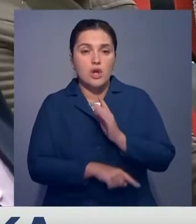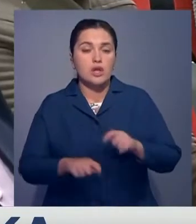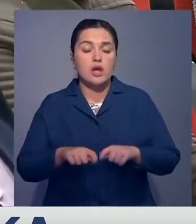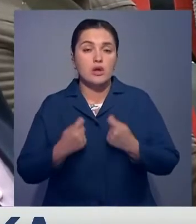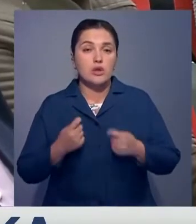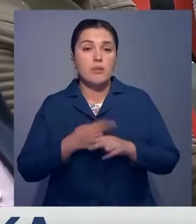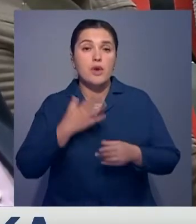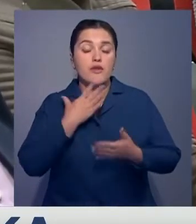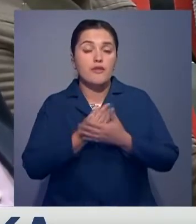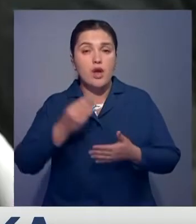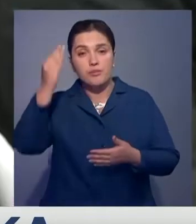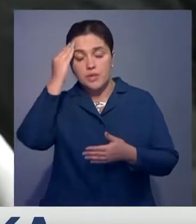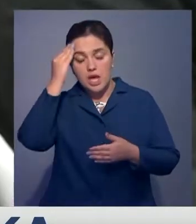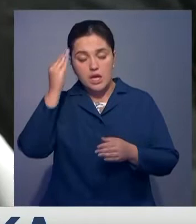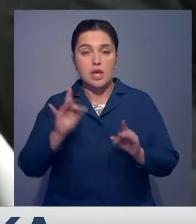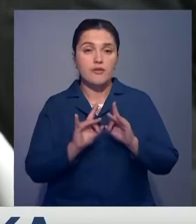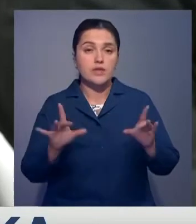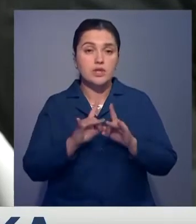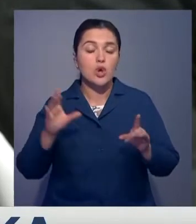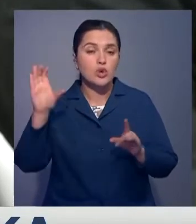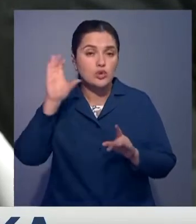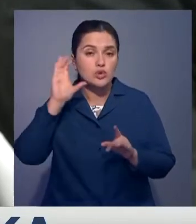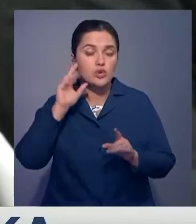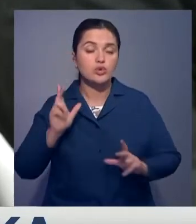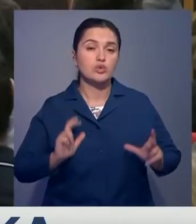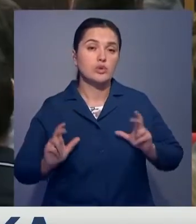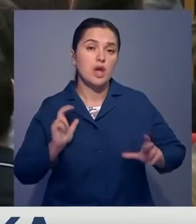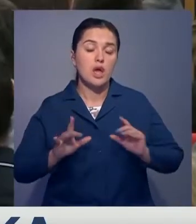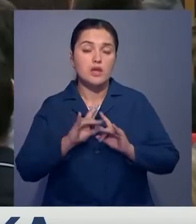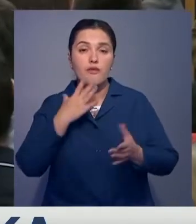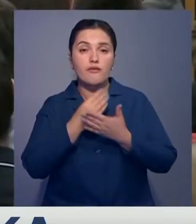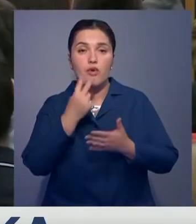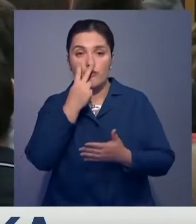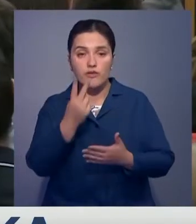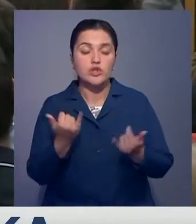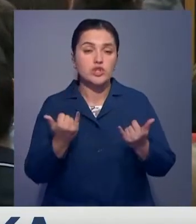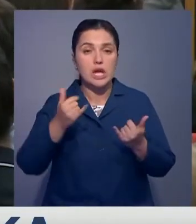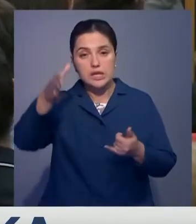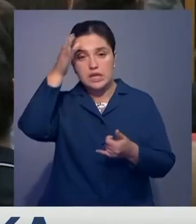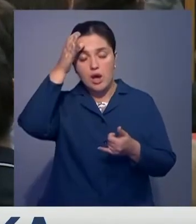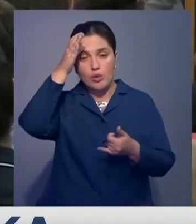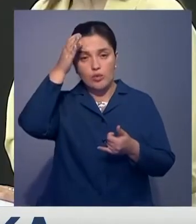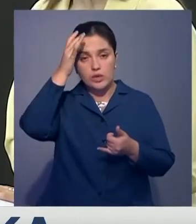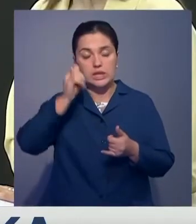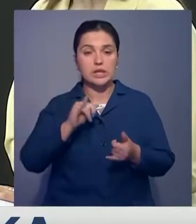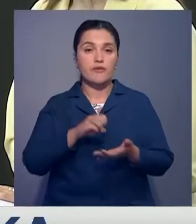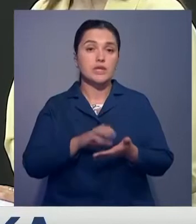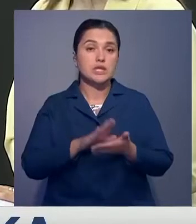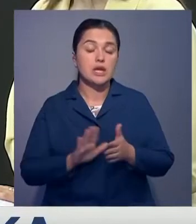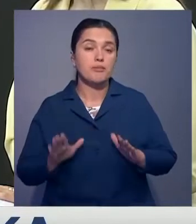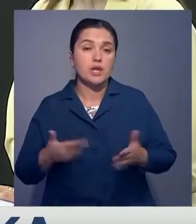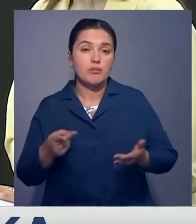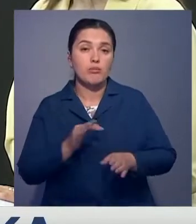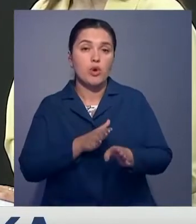точку зрения вы сказали и слушатели те что из числа студентов озвучили свое видение современной науки и внесли предложения по реализации